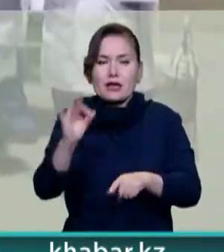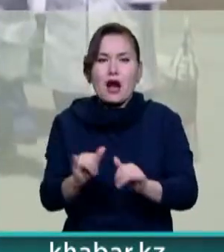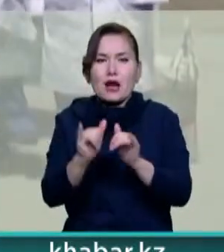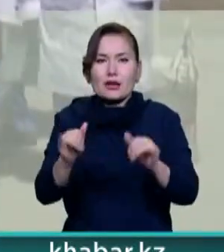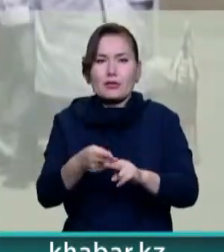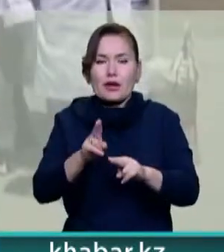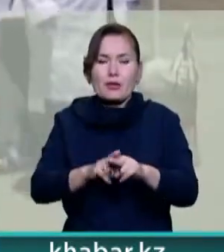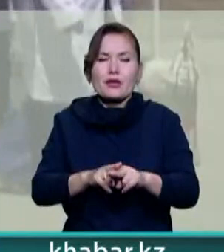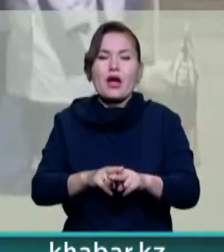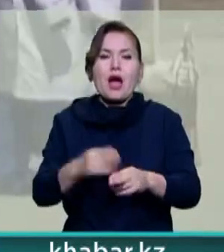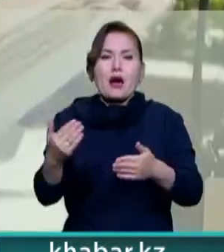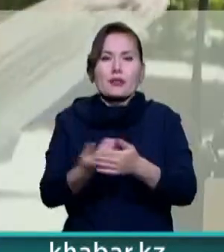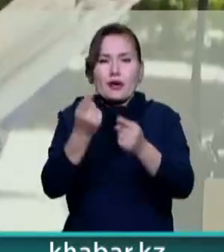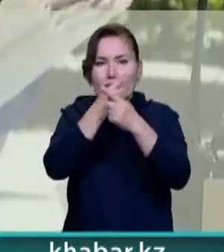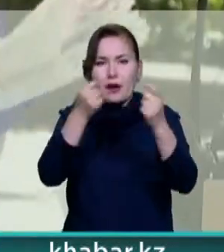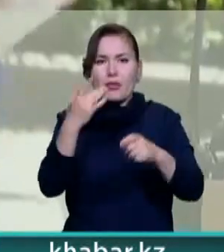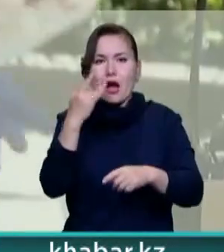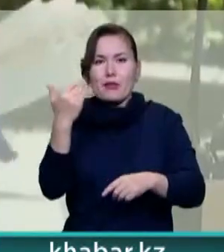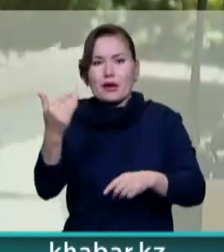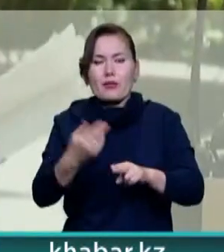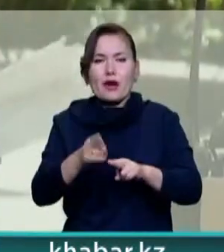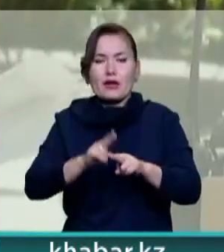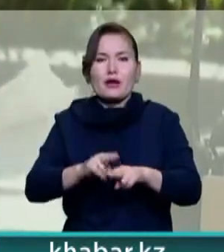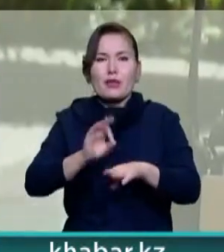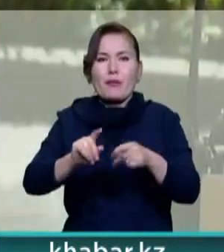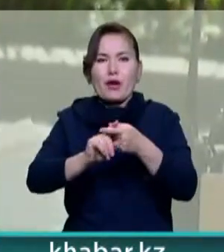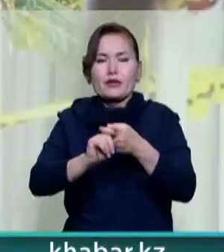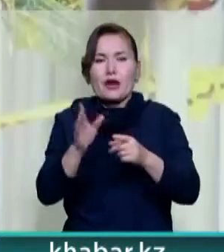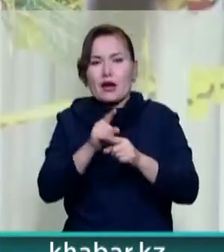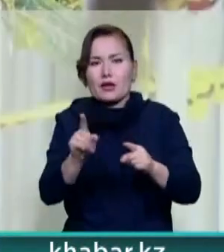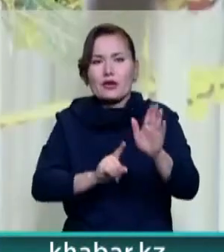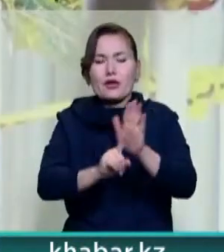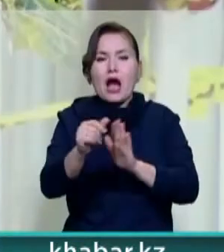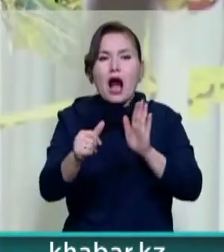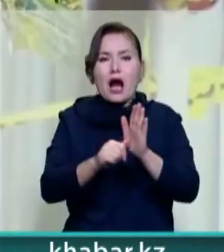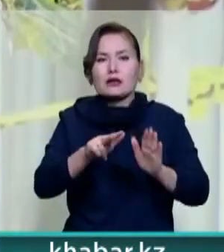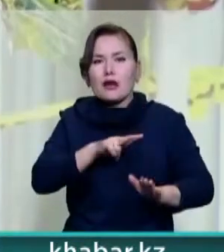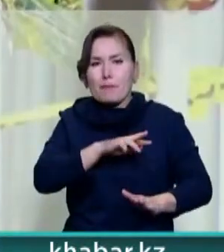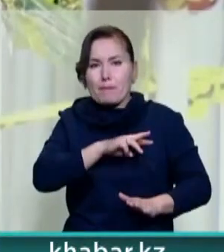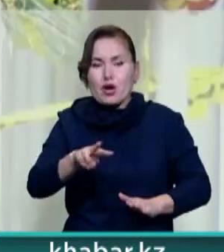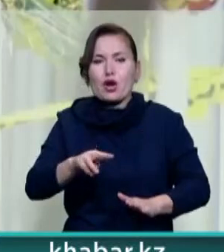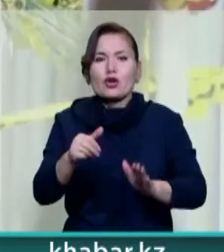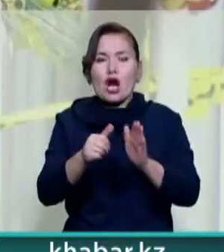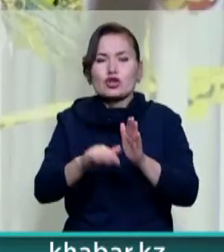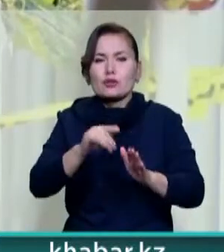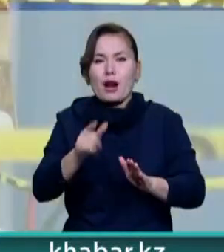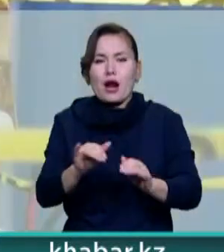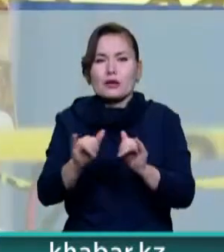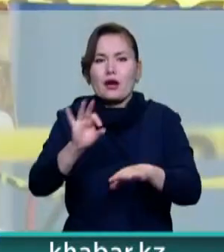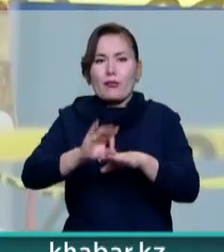артқан. Соңғы мәліметке сай құрама штаттарда індет басталғалы бері 6 600 000-нан астам адам дертке